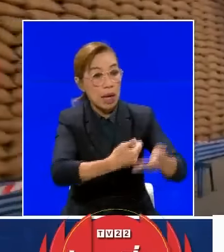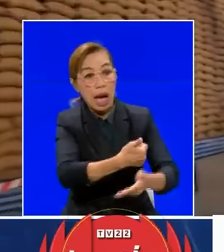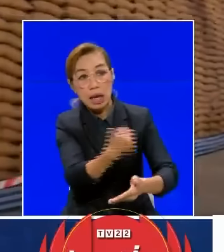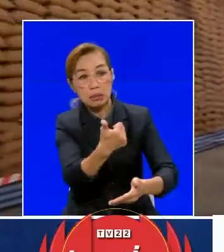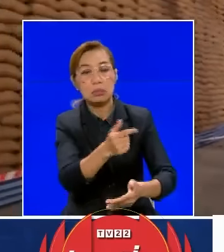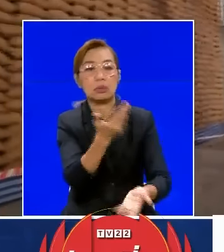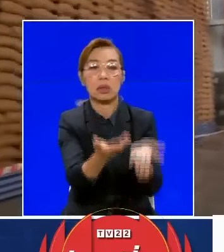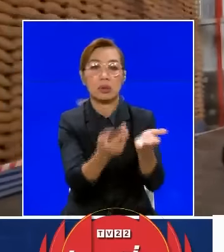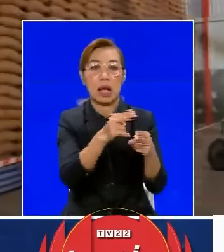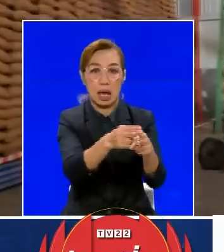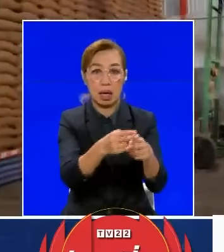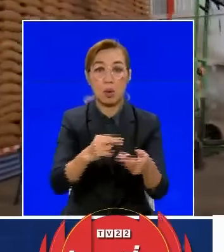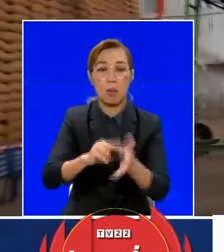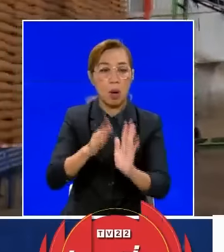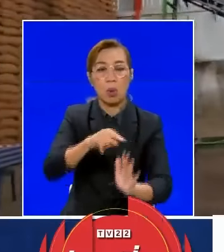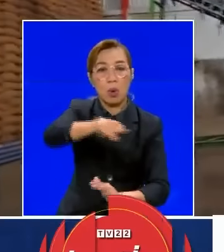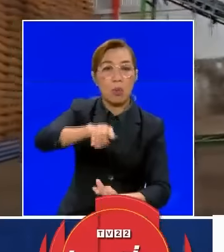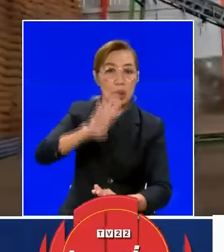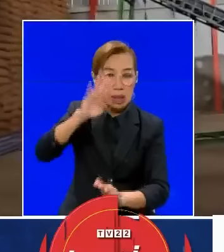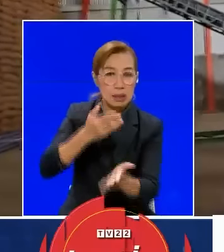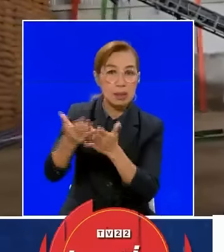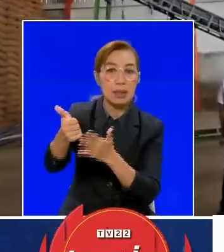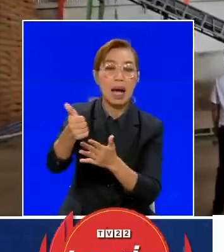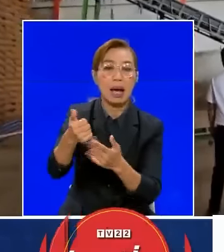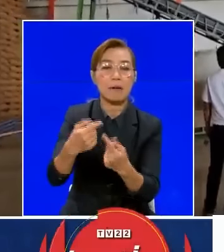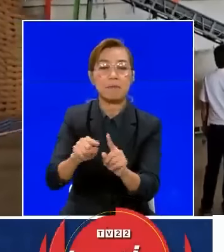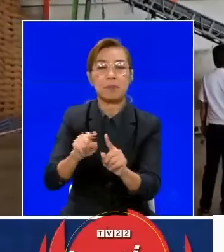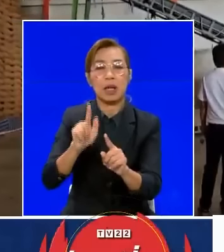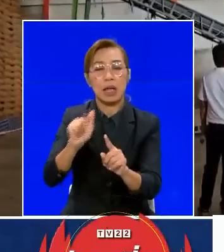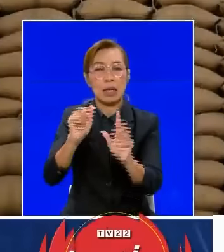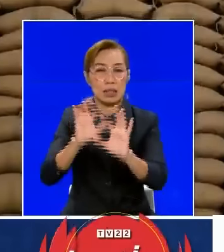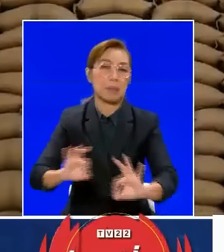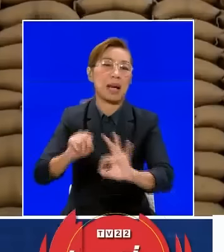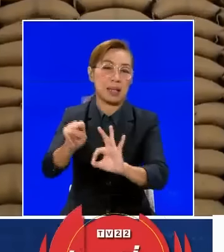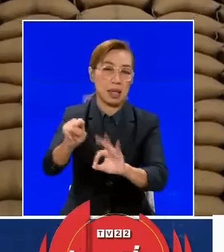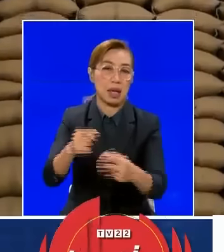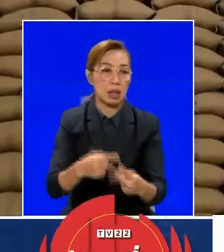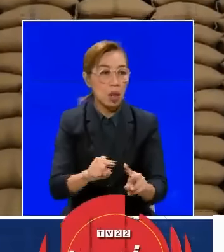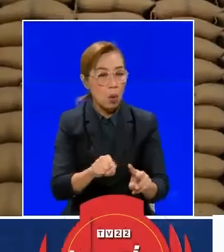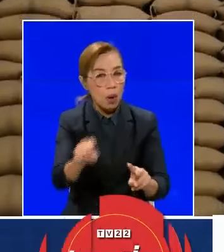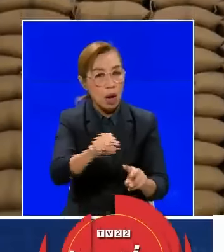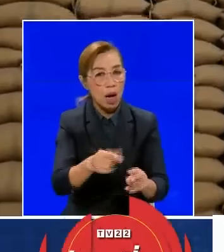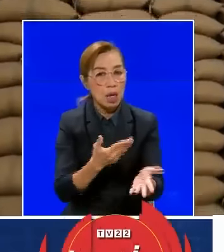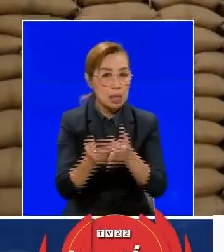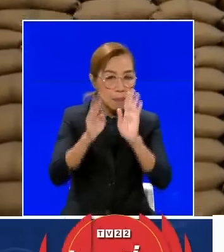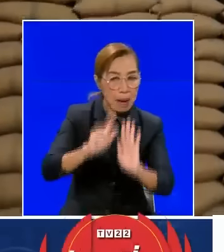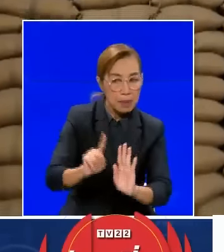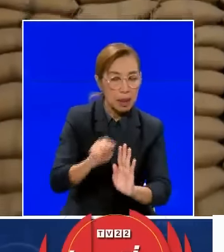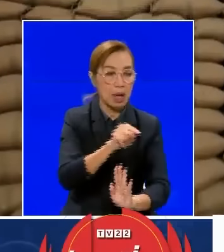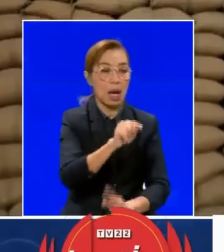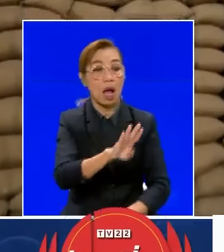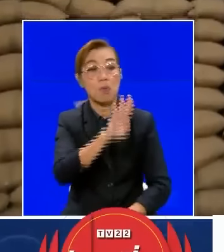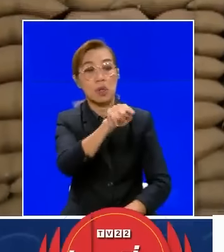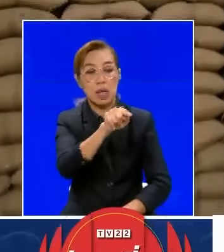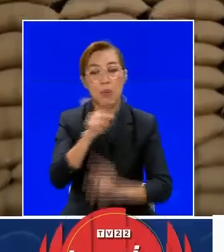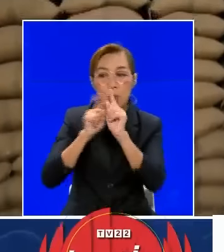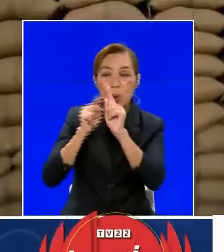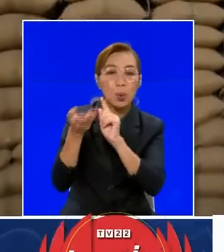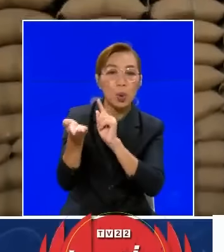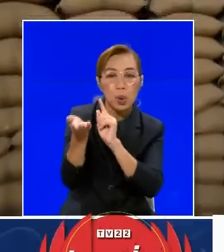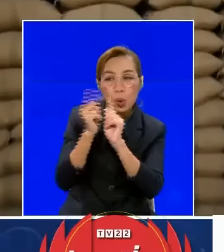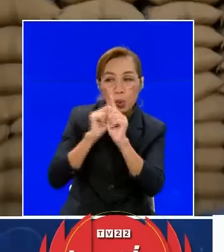ทั้งหมดไม่มีเฉพาะเจาะจงเอาอันนี้เป็นเรื่องหลักดีกว่าส่วนเรื่องจะเอาแบบไหนอันนี้เป็นข้อต่อรองคนที่จะประมูลแล้วก็ของ